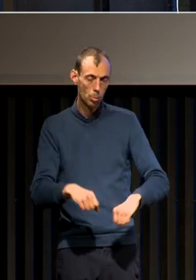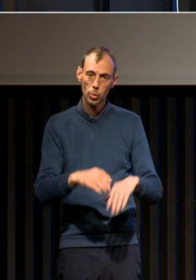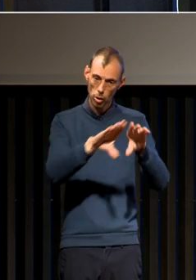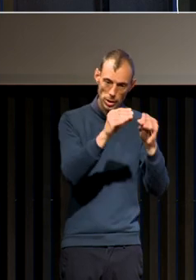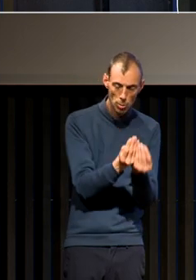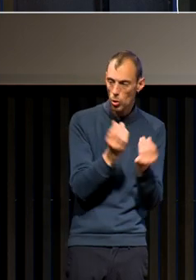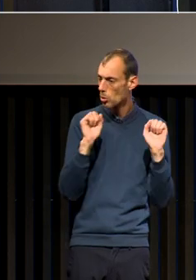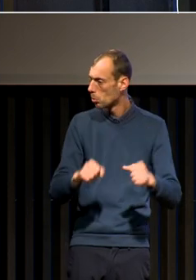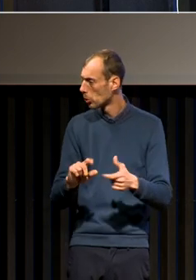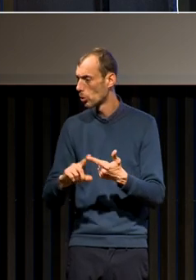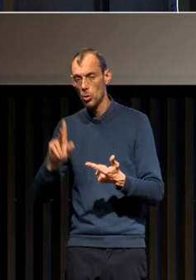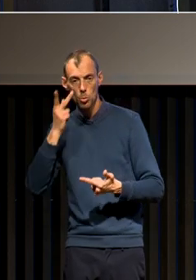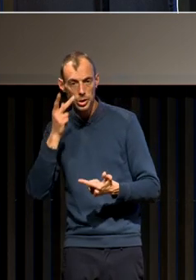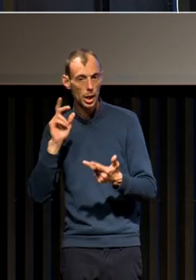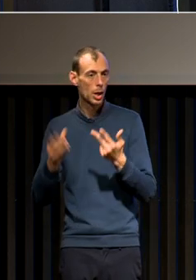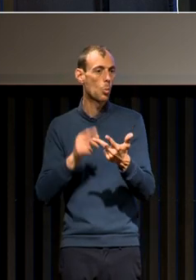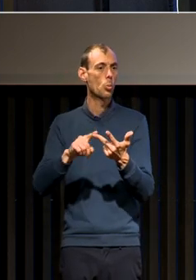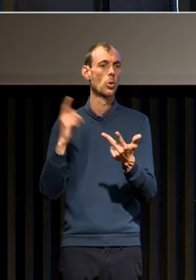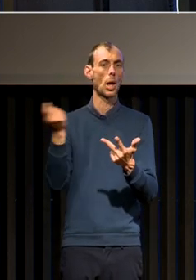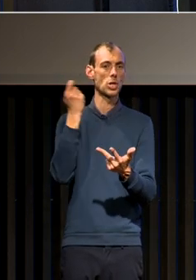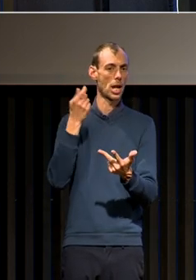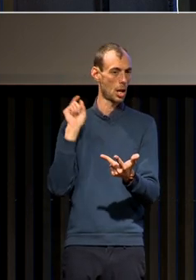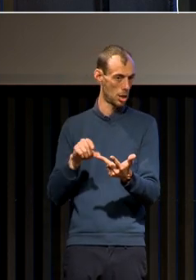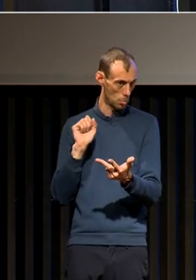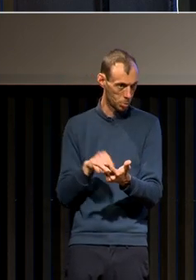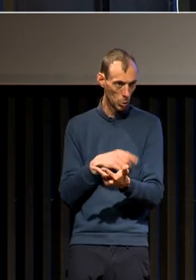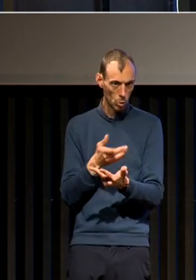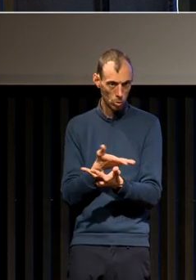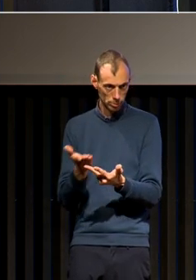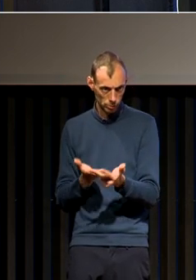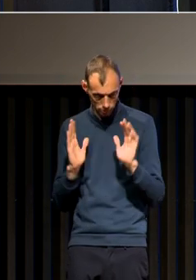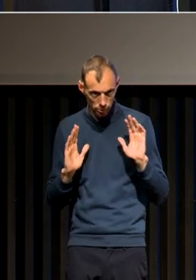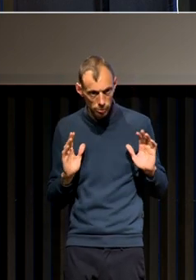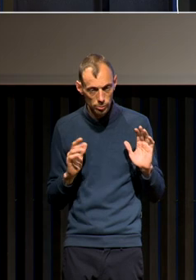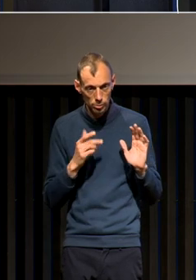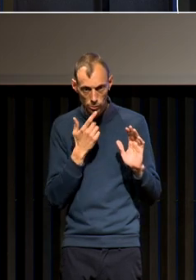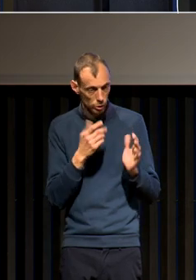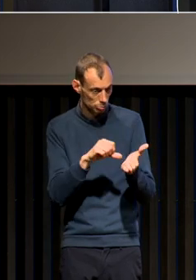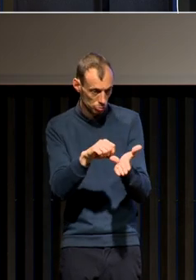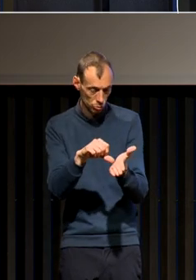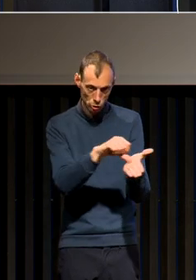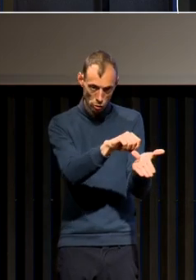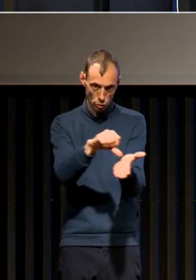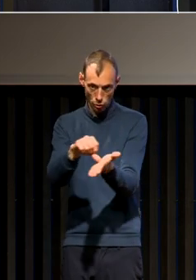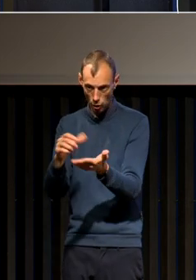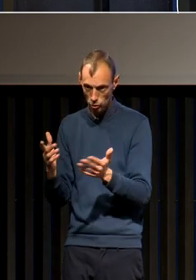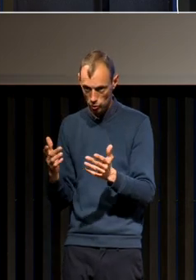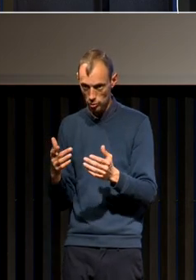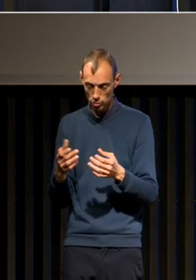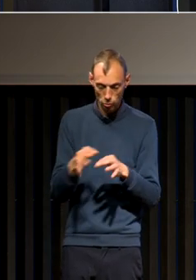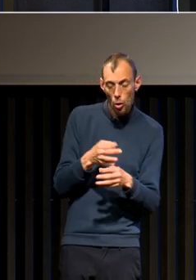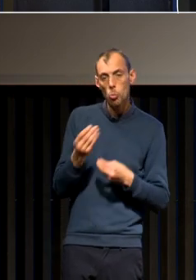Poitiers et pour le centre d'AMP de La Rochelle. Voilà, donc on délivre à tous les centres de la